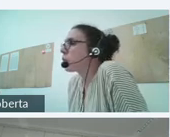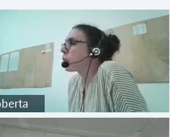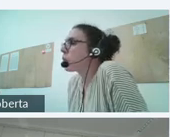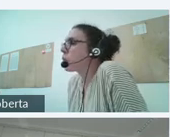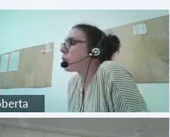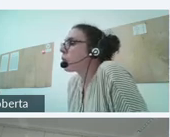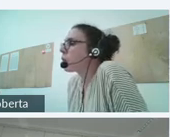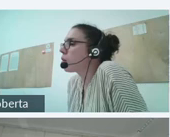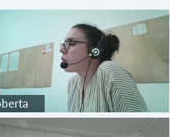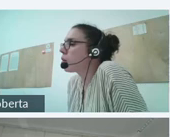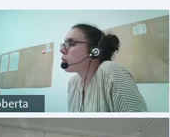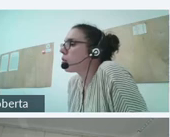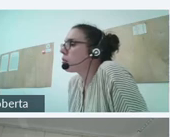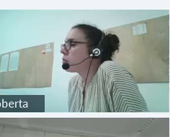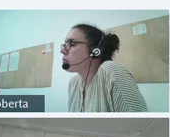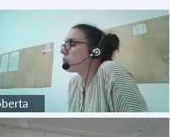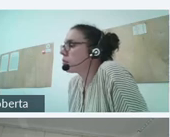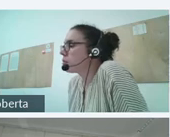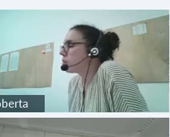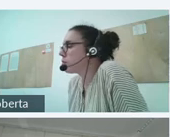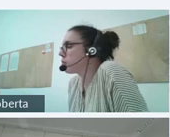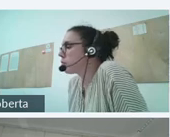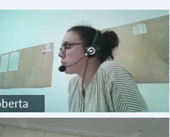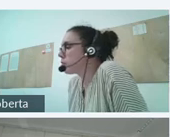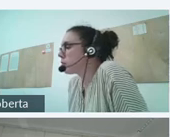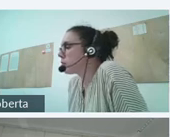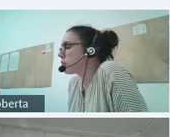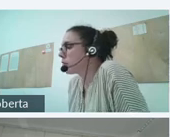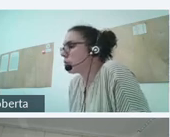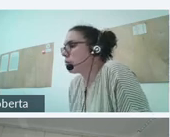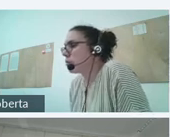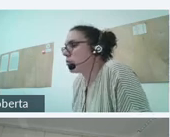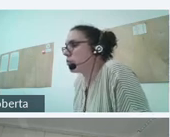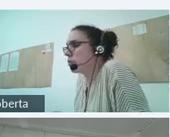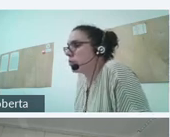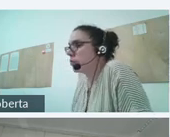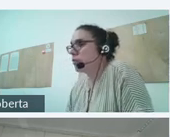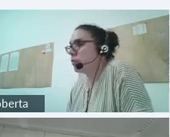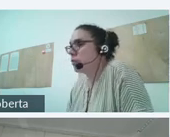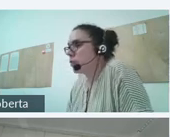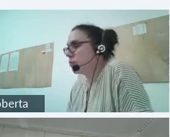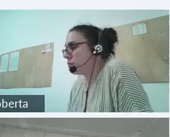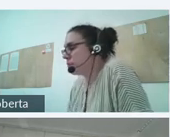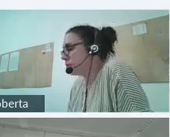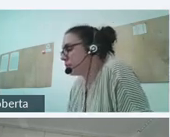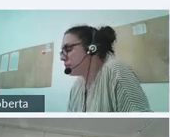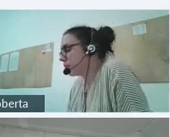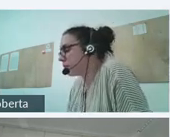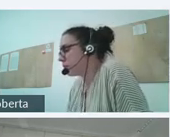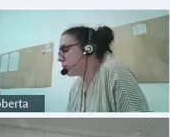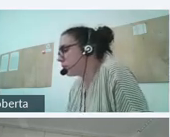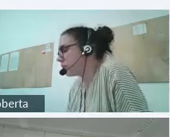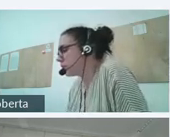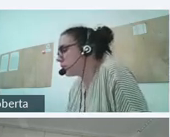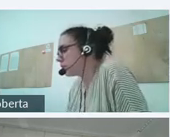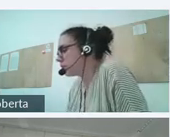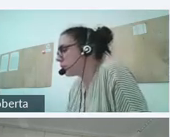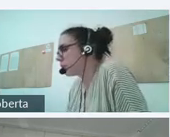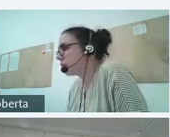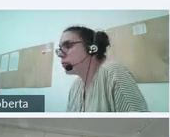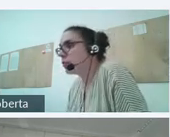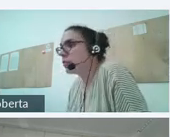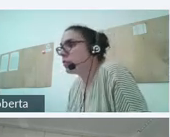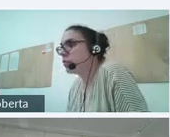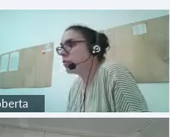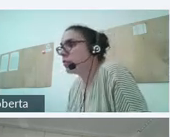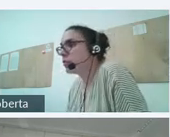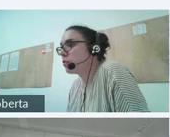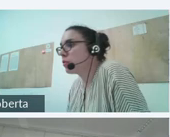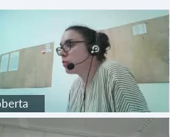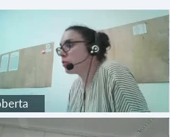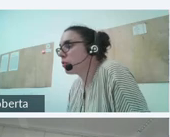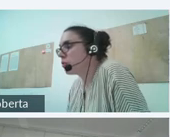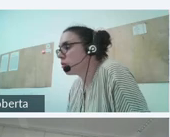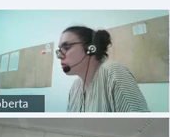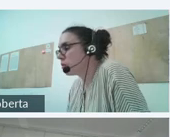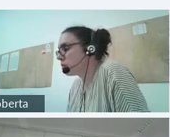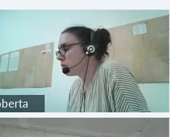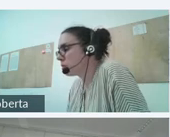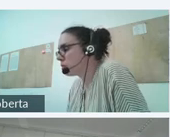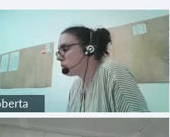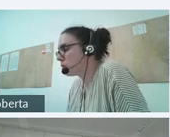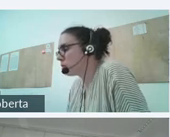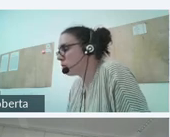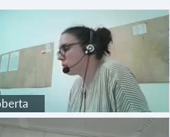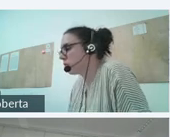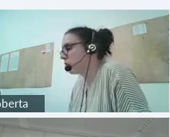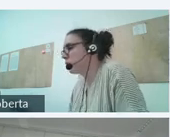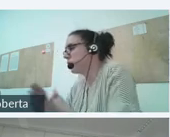che abbiamo da implementare il regolamento di esecuzione sui dati di alto valore, tra cui i dati geospaziali, gli ambientali, le imprese, che ti chiedono